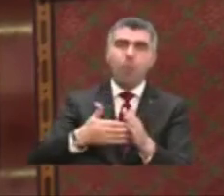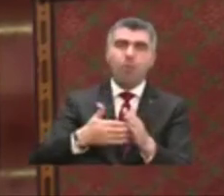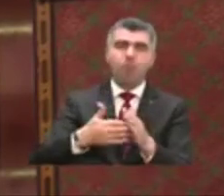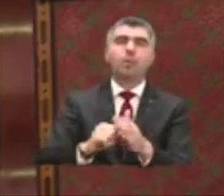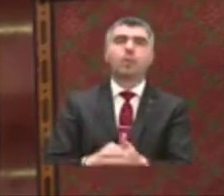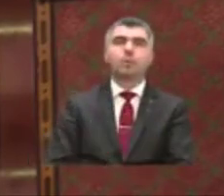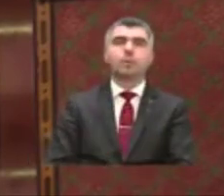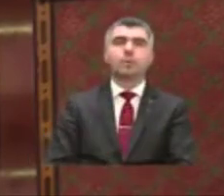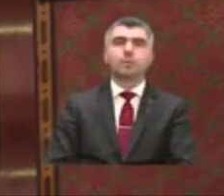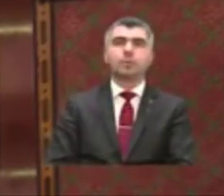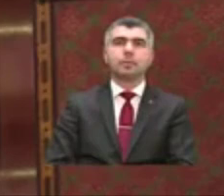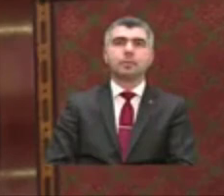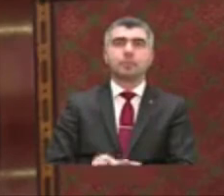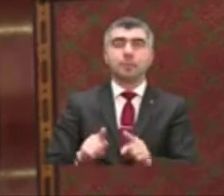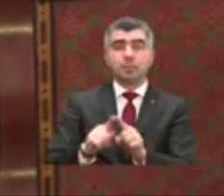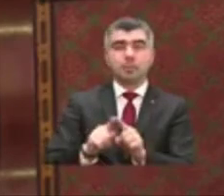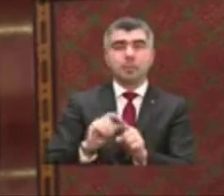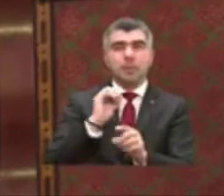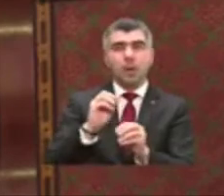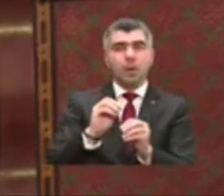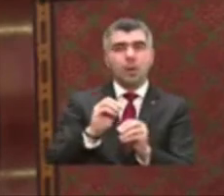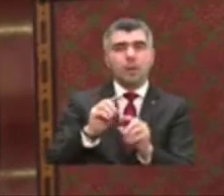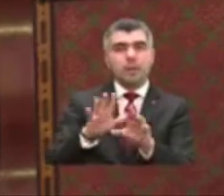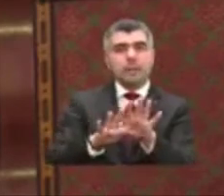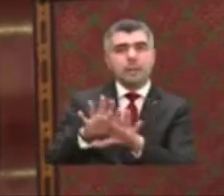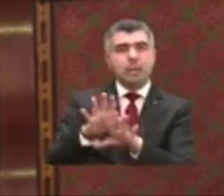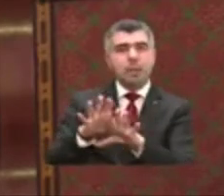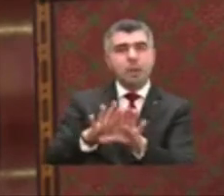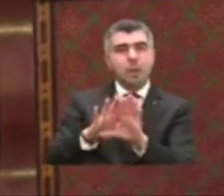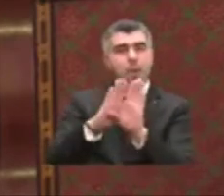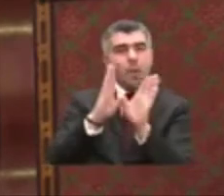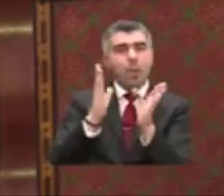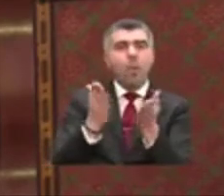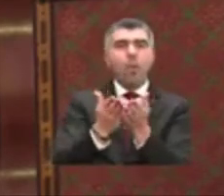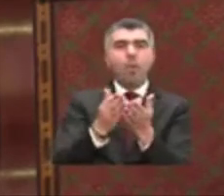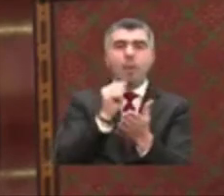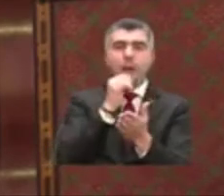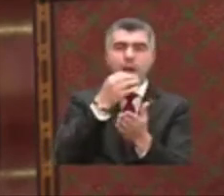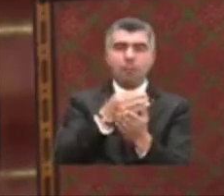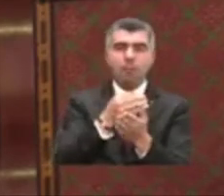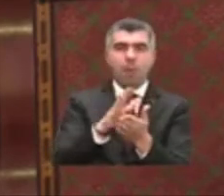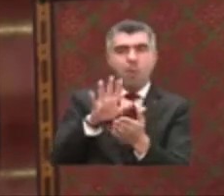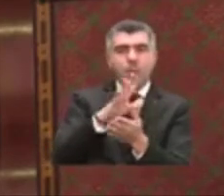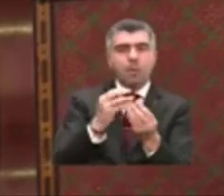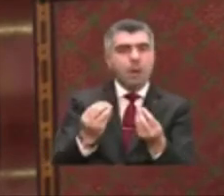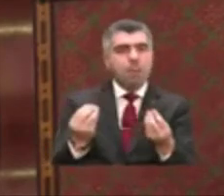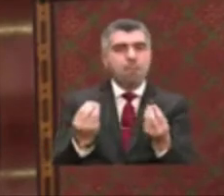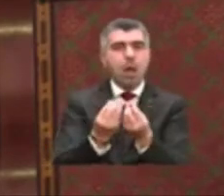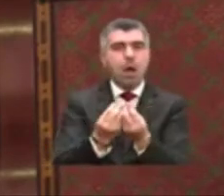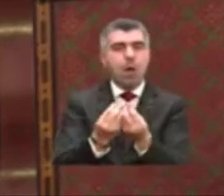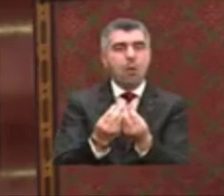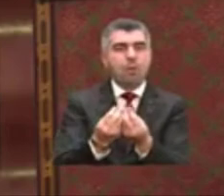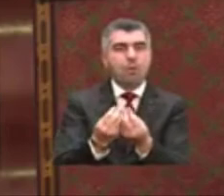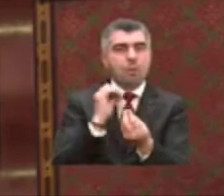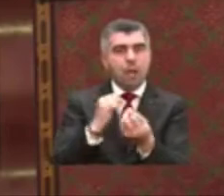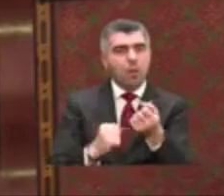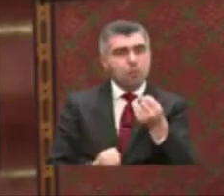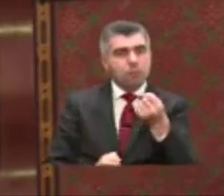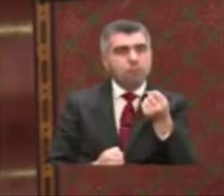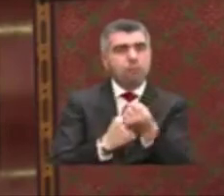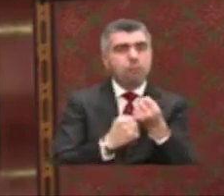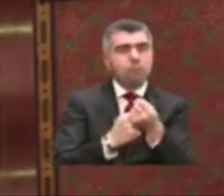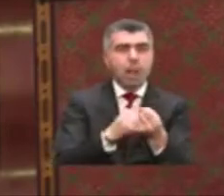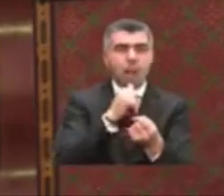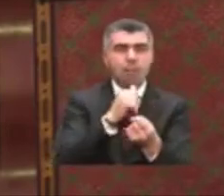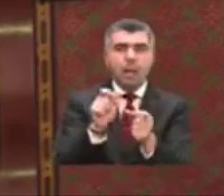هنالك تدبير مندمج ديال هذه الفرشه المائيه مع كل الفعاليات باش نضمنوا الاستمراريه وضمان الماء صالح للشرب